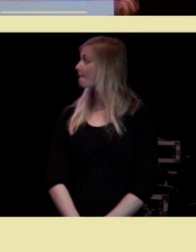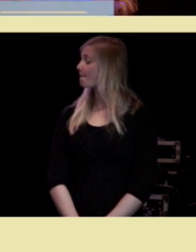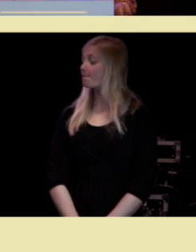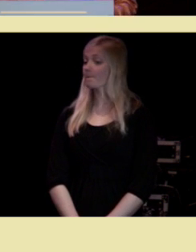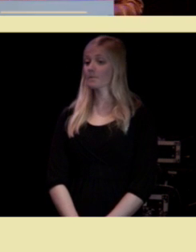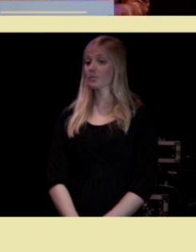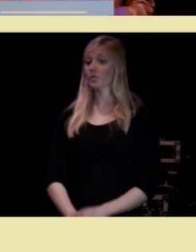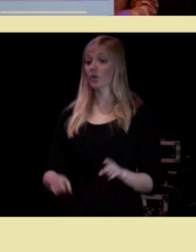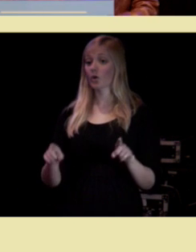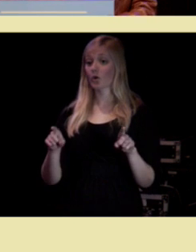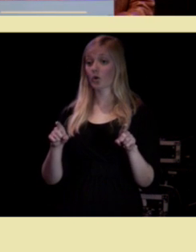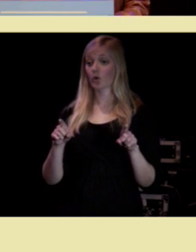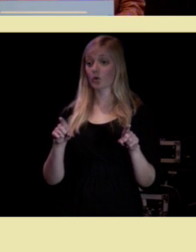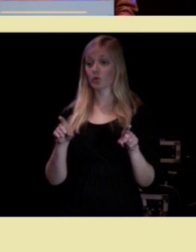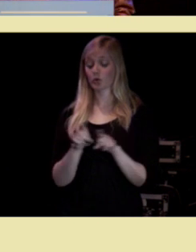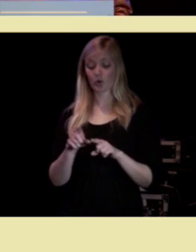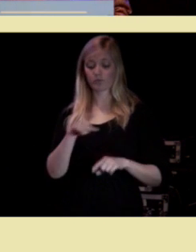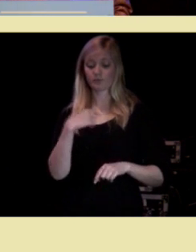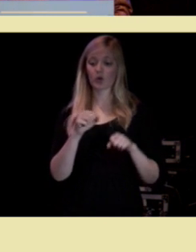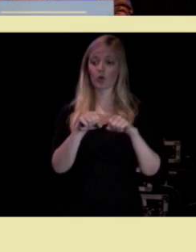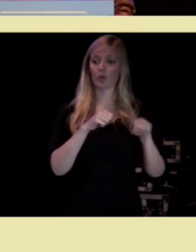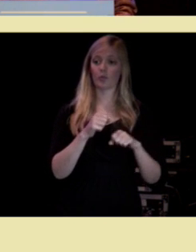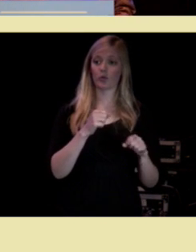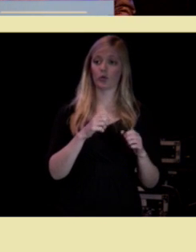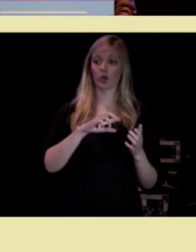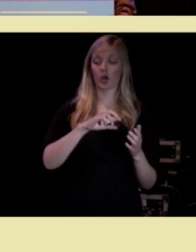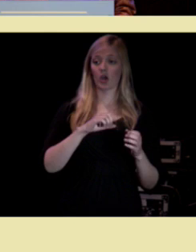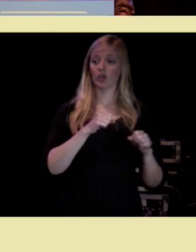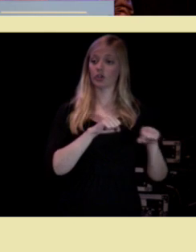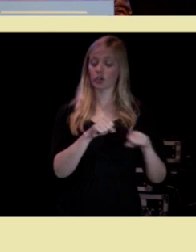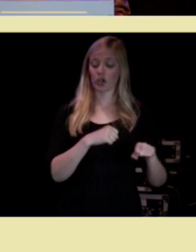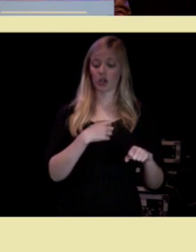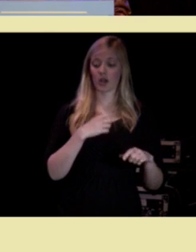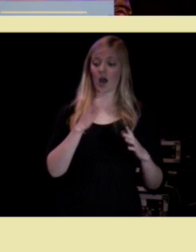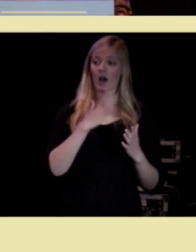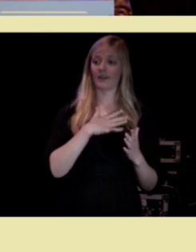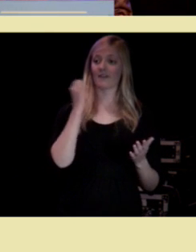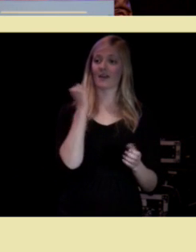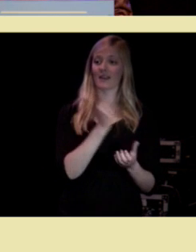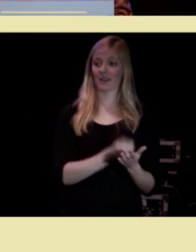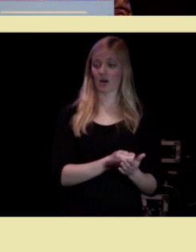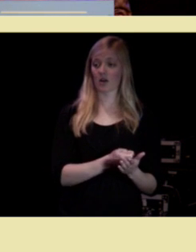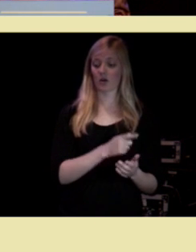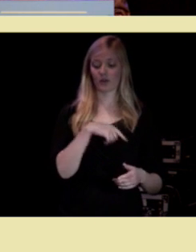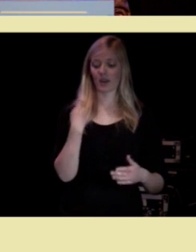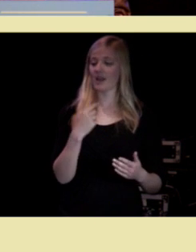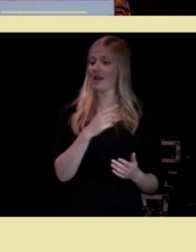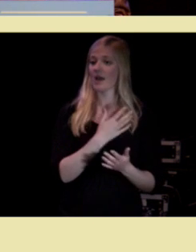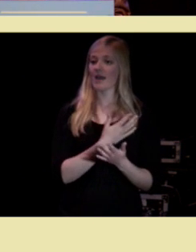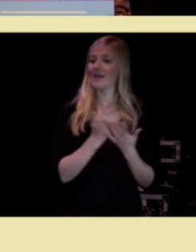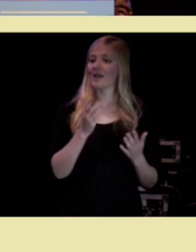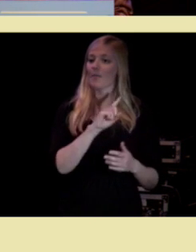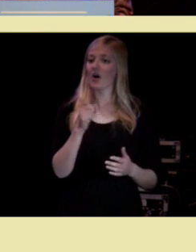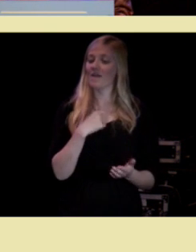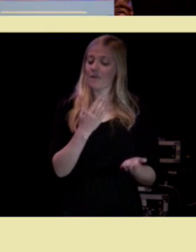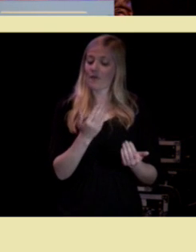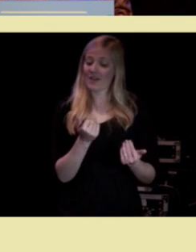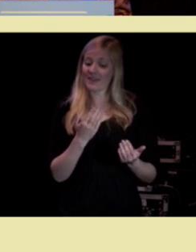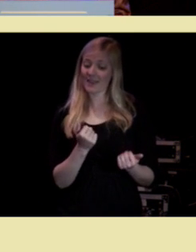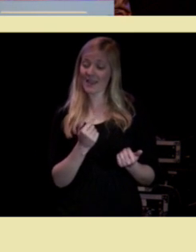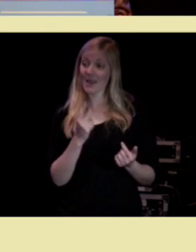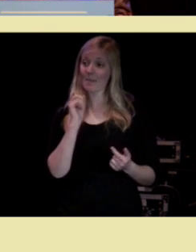Så på bakgrunn av det så fattet kommunestyret et vedtak i Asker om at de ikke bare hadde en forventning om, men at vi